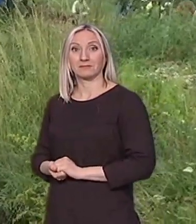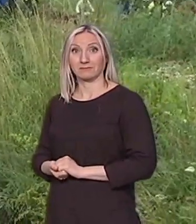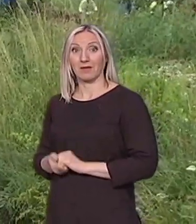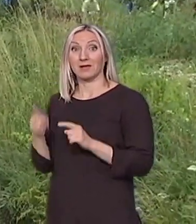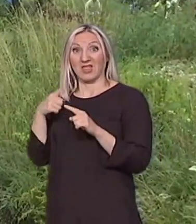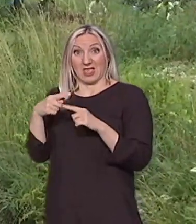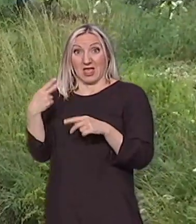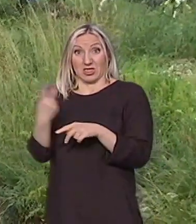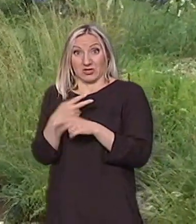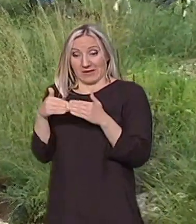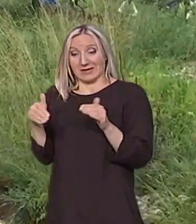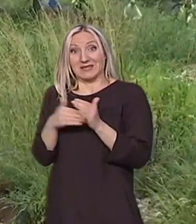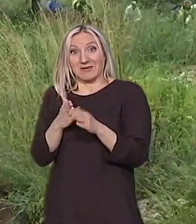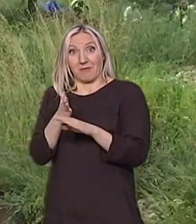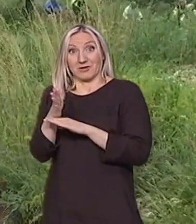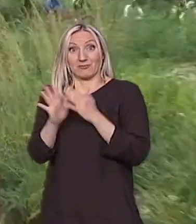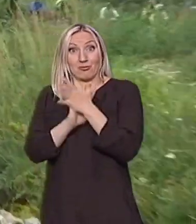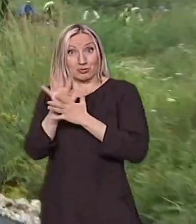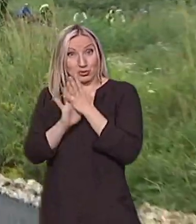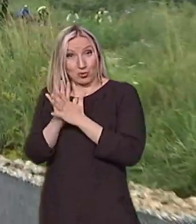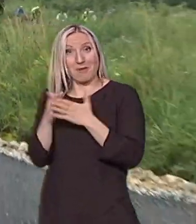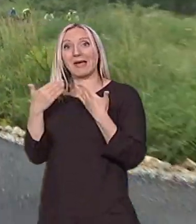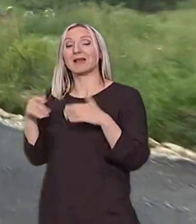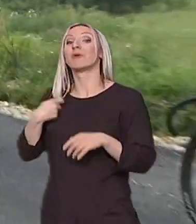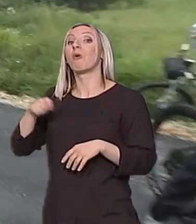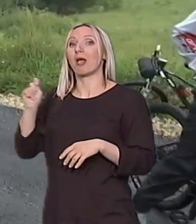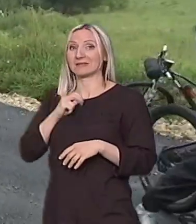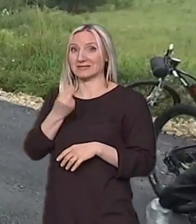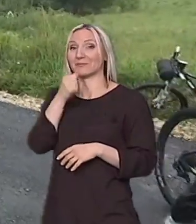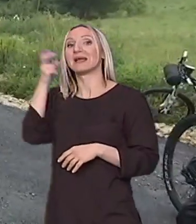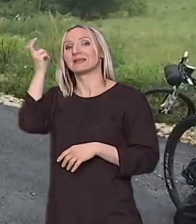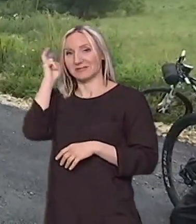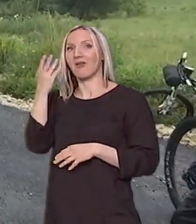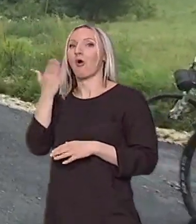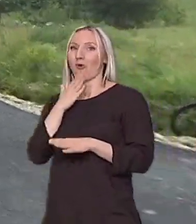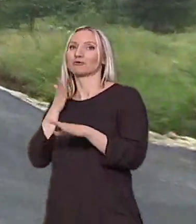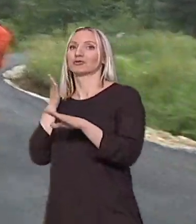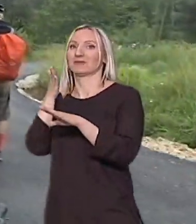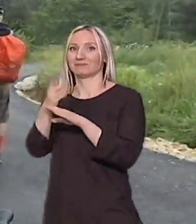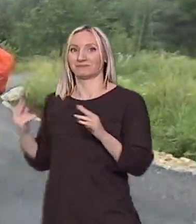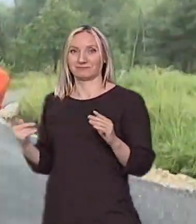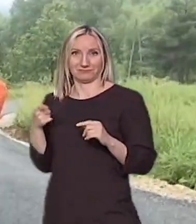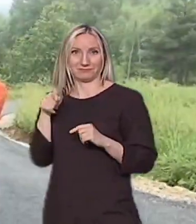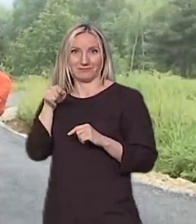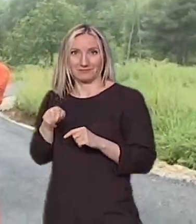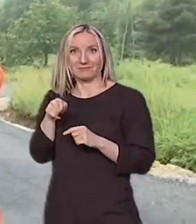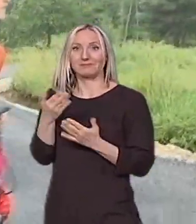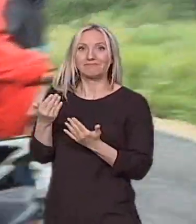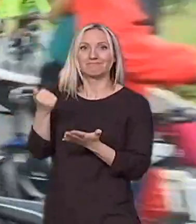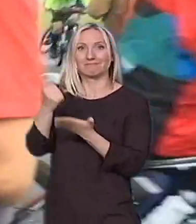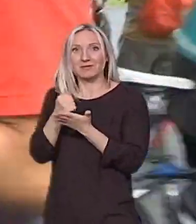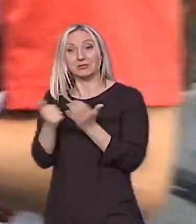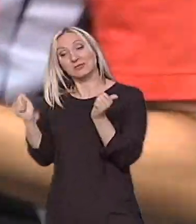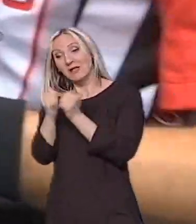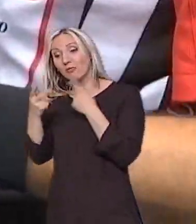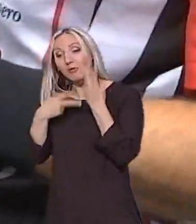Pošto je državnu granicu trebalo da pređemo u šumi, granične policije Srbije i Crne Gore izašle su u susret organizatorima. Zajedno su došli